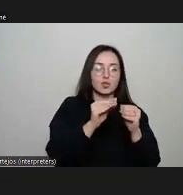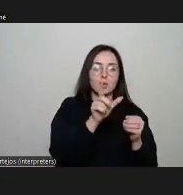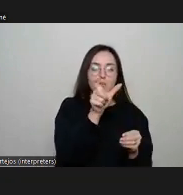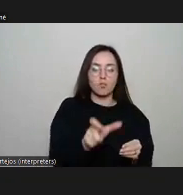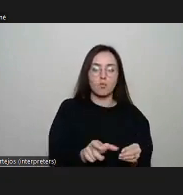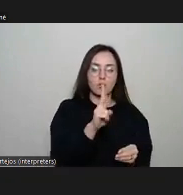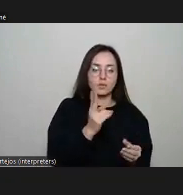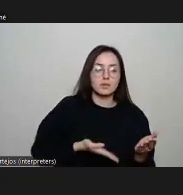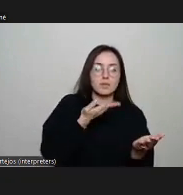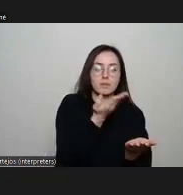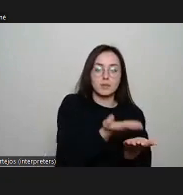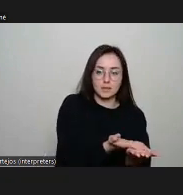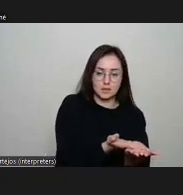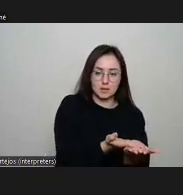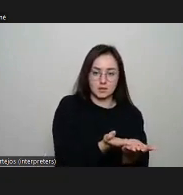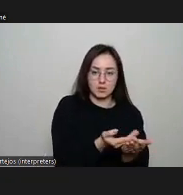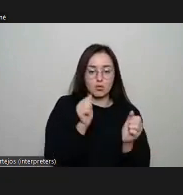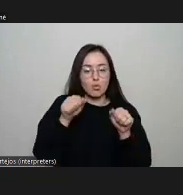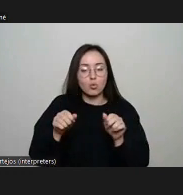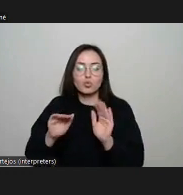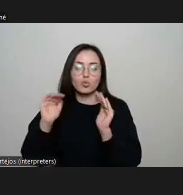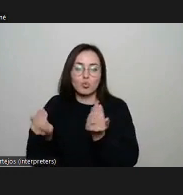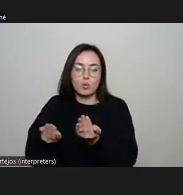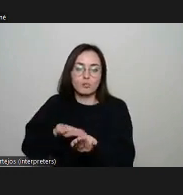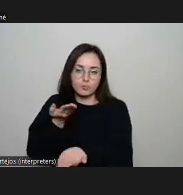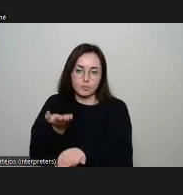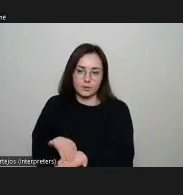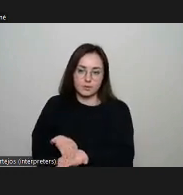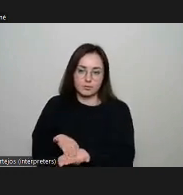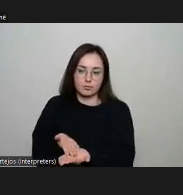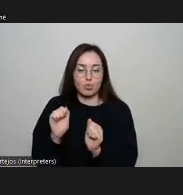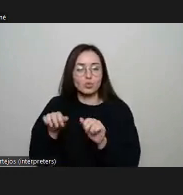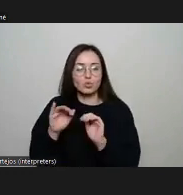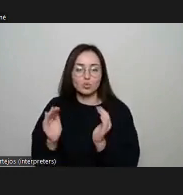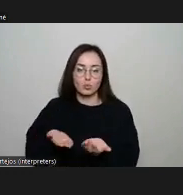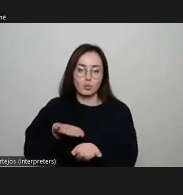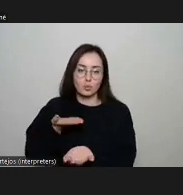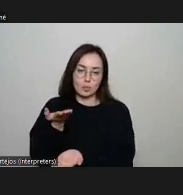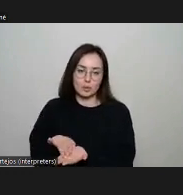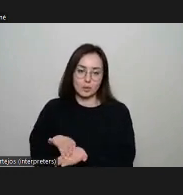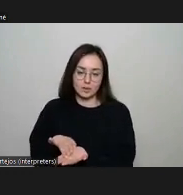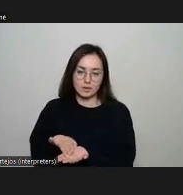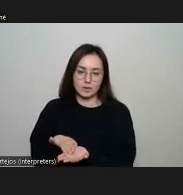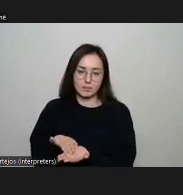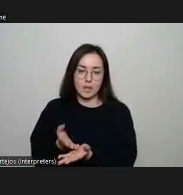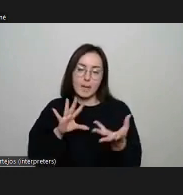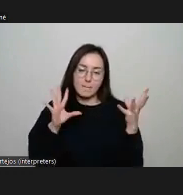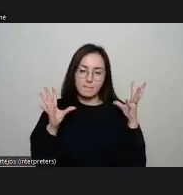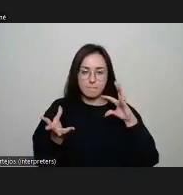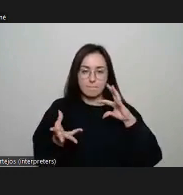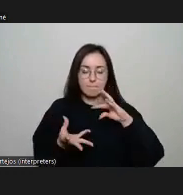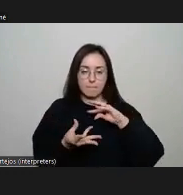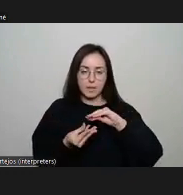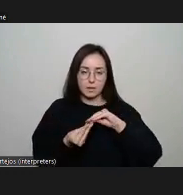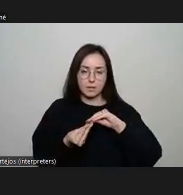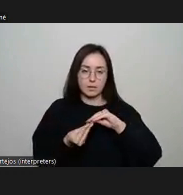Jeigu galima, aš trumpai labai pasakysiu. Labai trumpai pasakysiu. Iš principo,